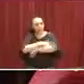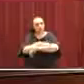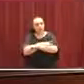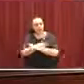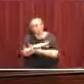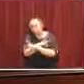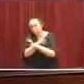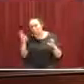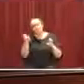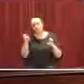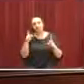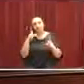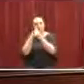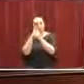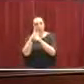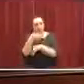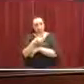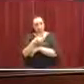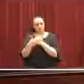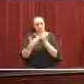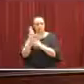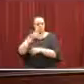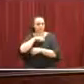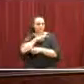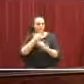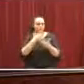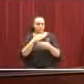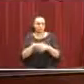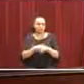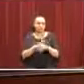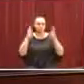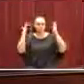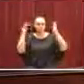enemic d'aquestes illes i també de l'Estat. Moltíssimes gràcies. Gràcies,